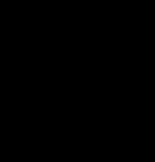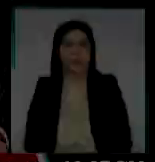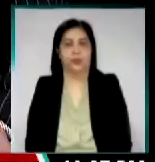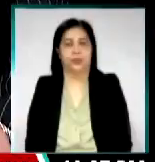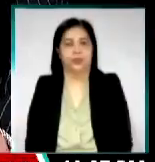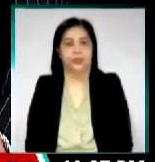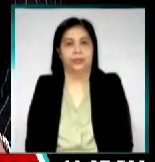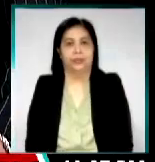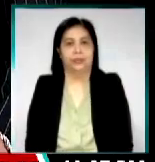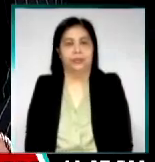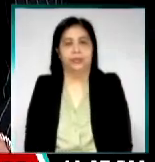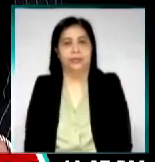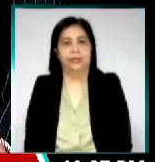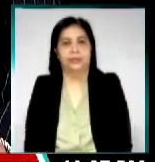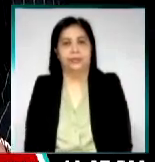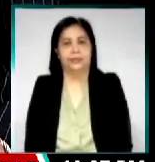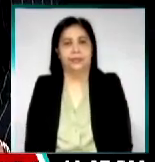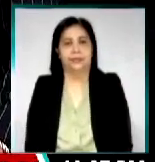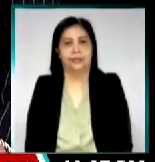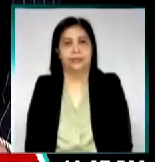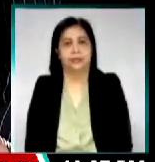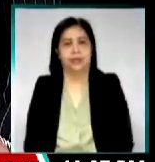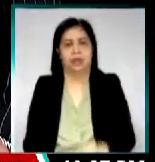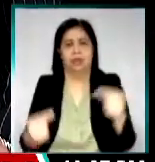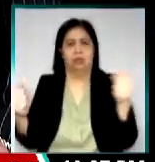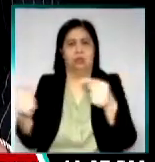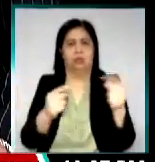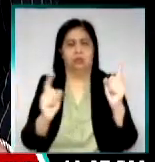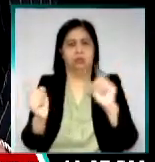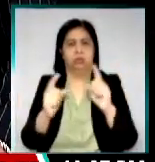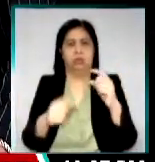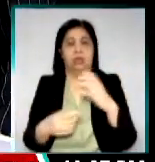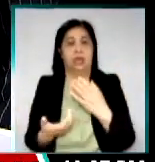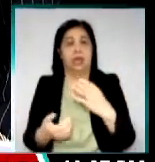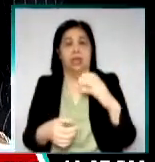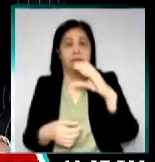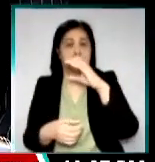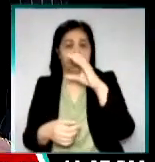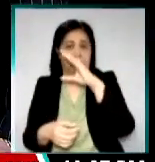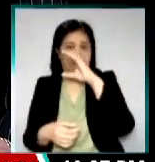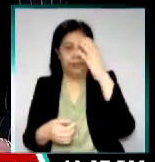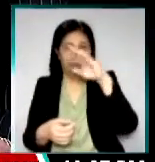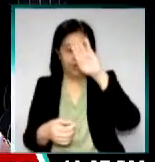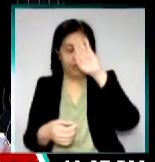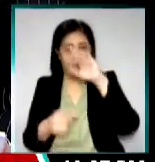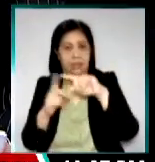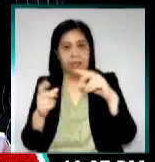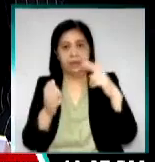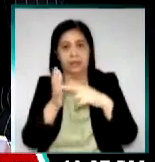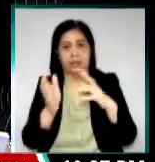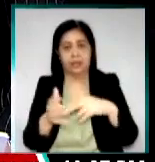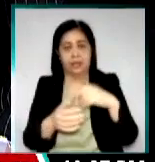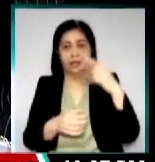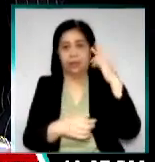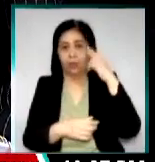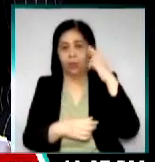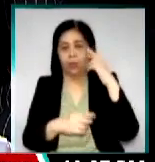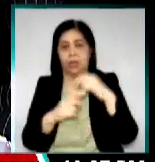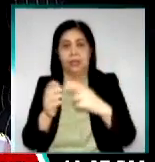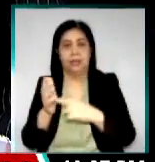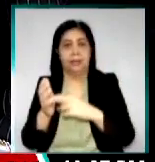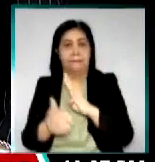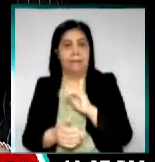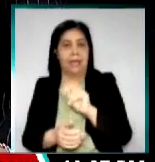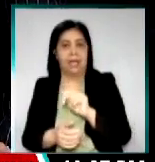Nagkasagutan sina Cavite Representative Jesus Crispin Rebulla at Bayan Muna Party List Representative